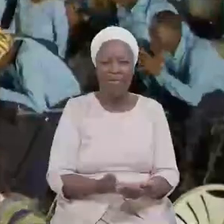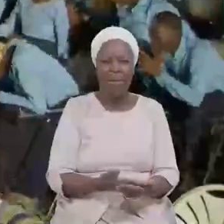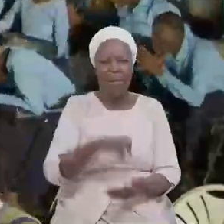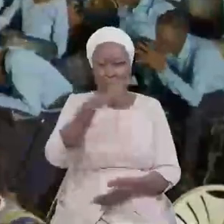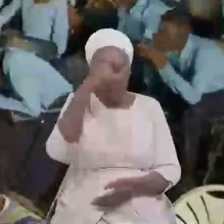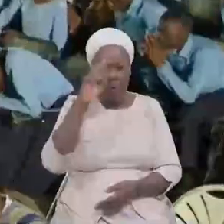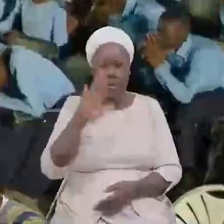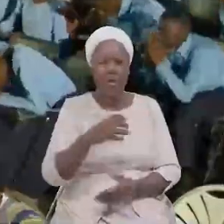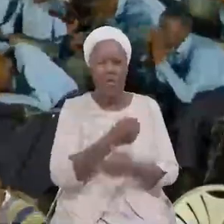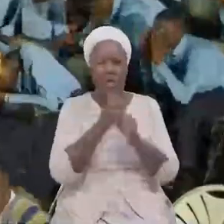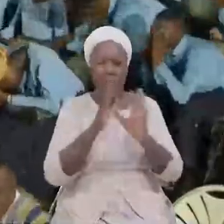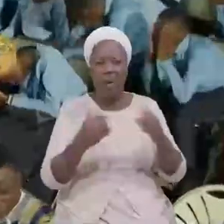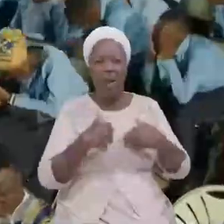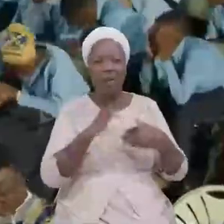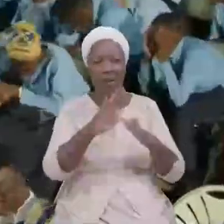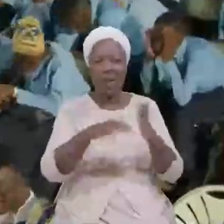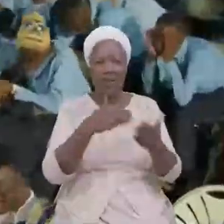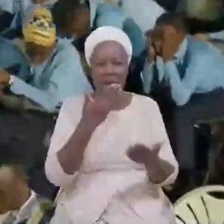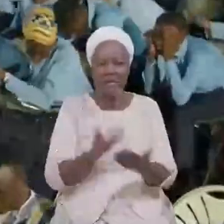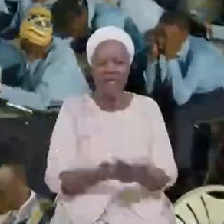Parce que ton sauveur est venu.